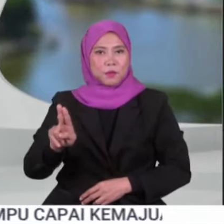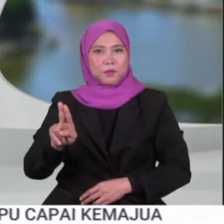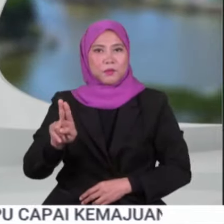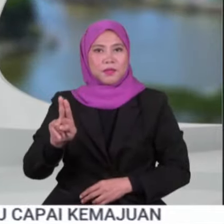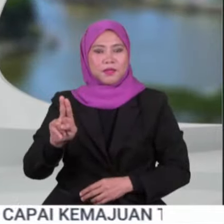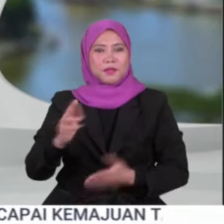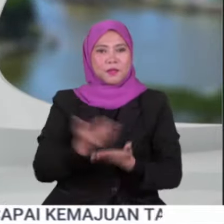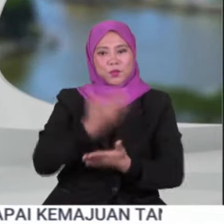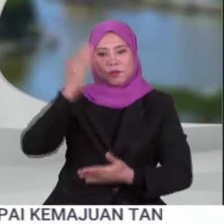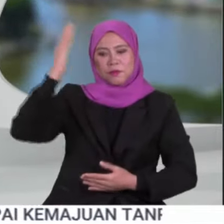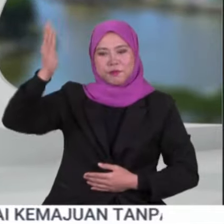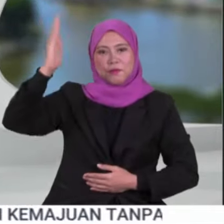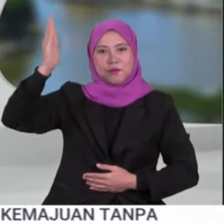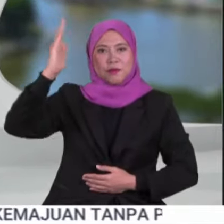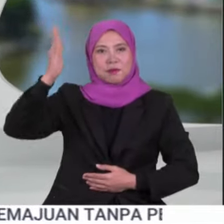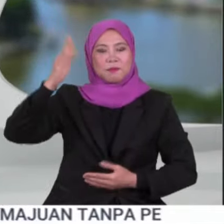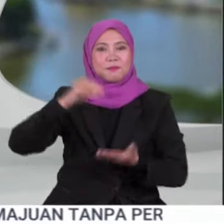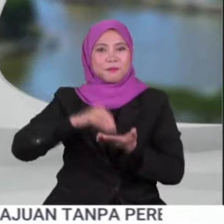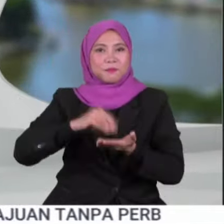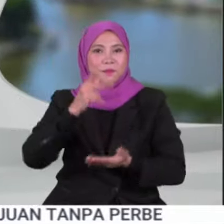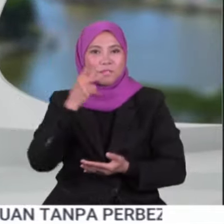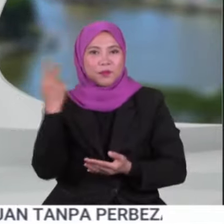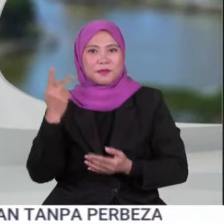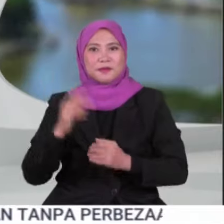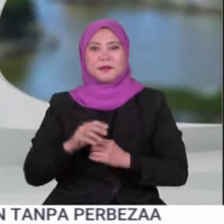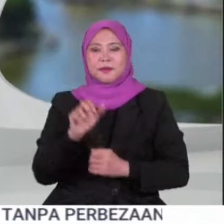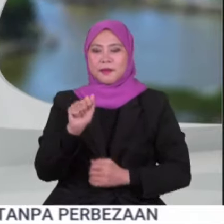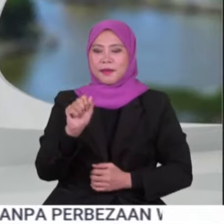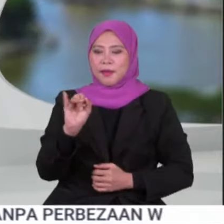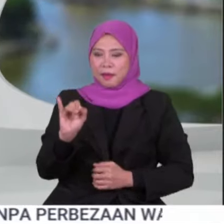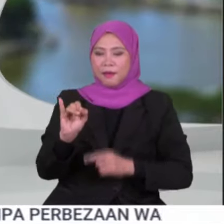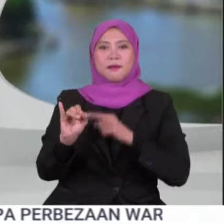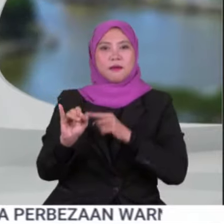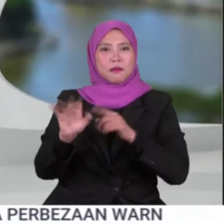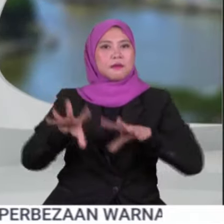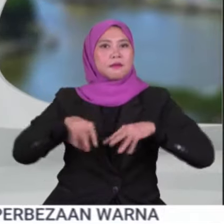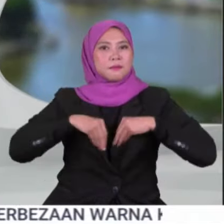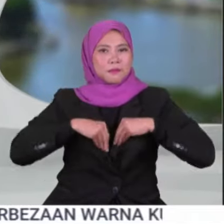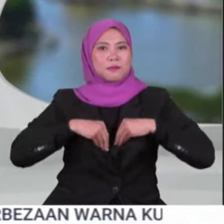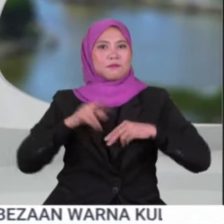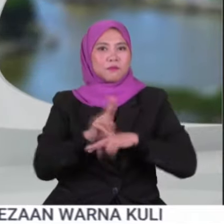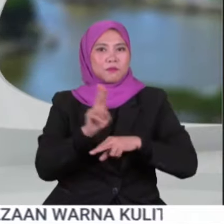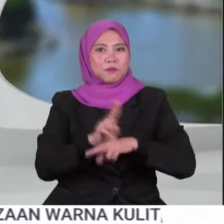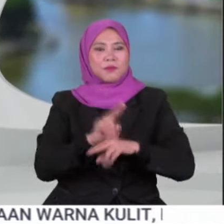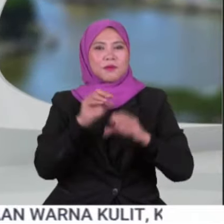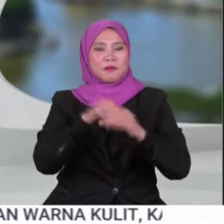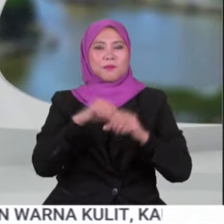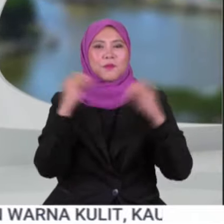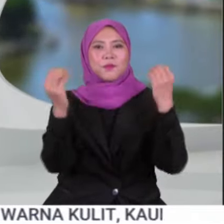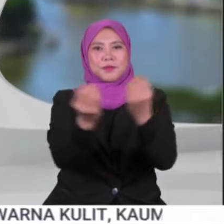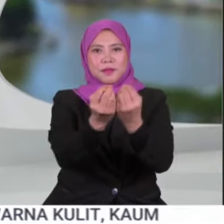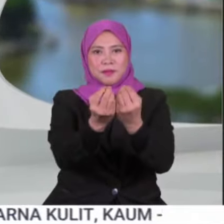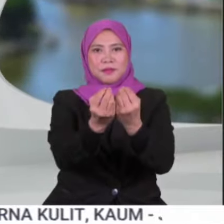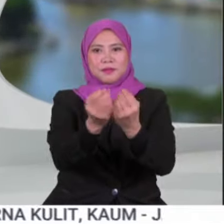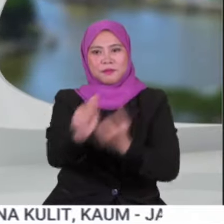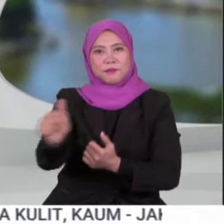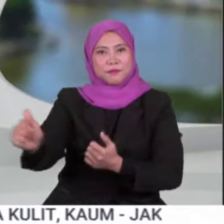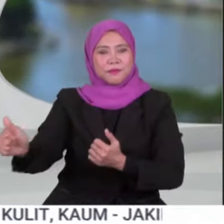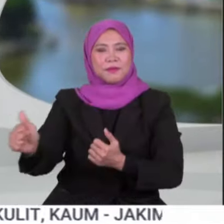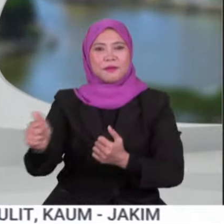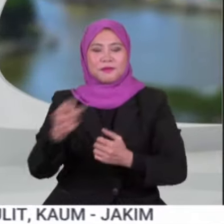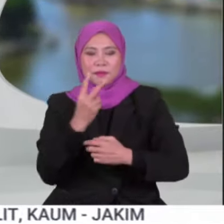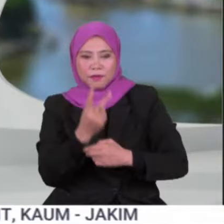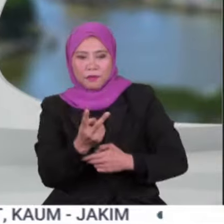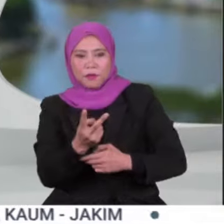Global News Forum di Kuching berpendapat AI mungkin diterima dan digunakan dalam organisasi masing-masing